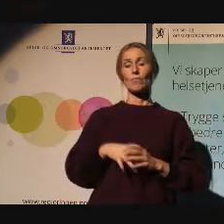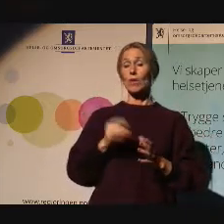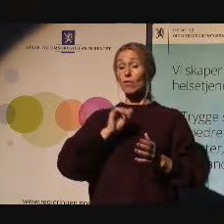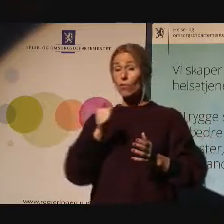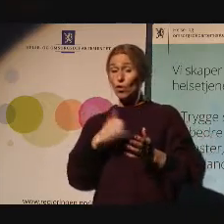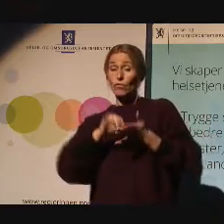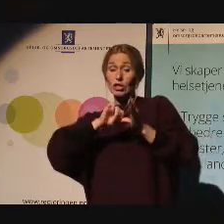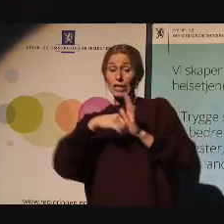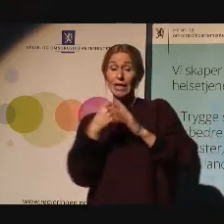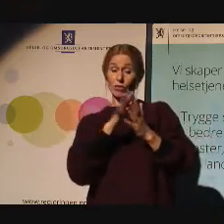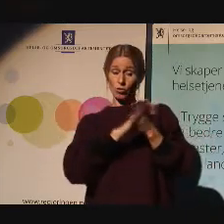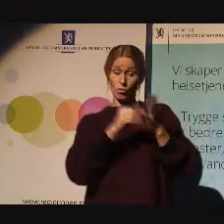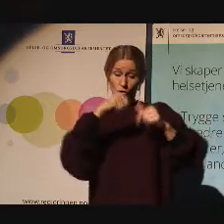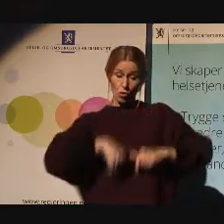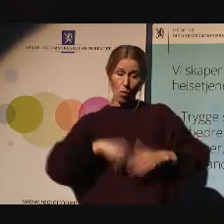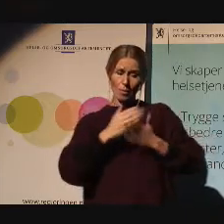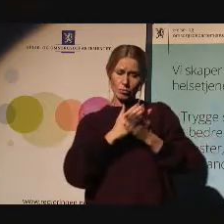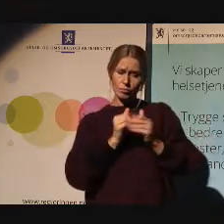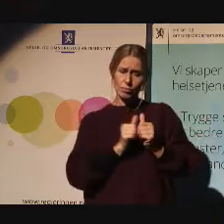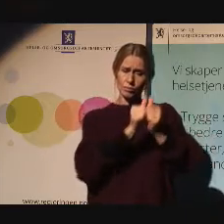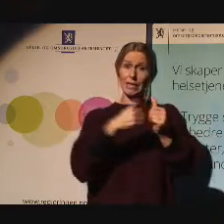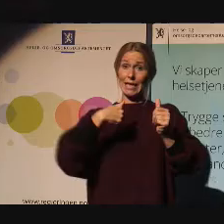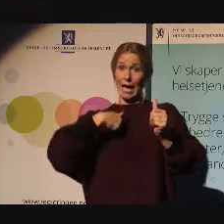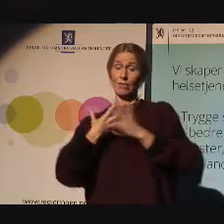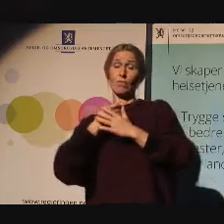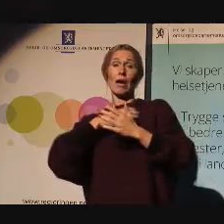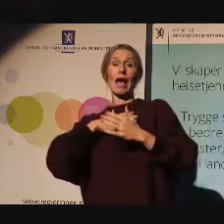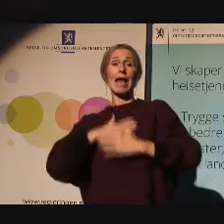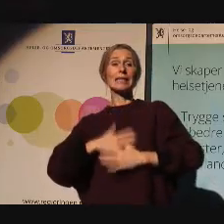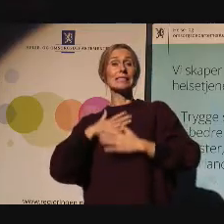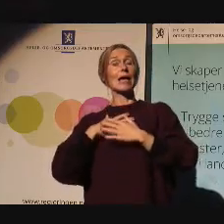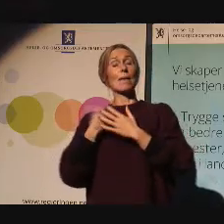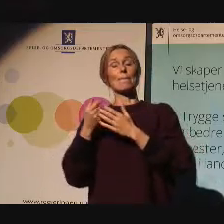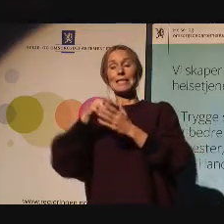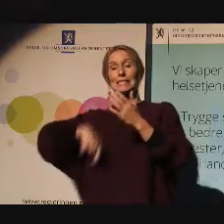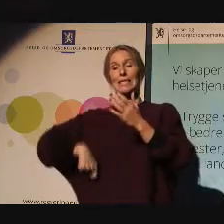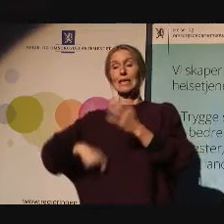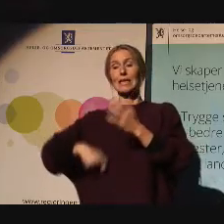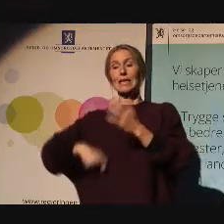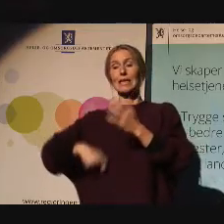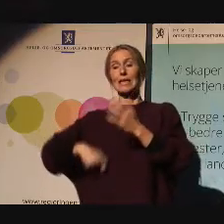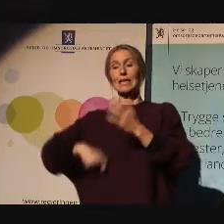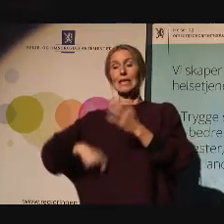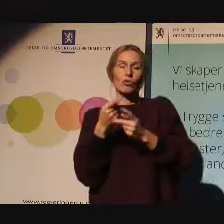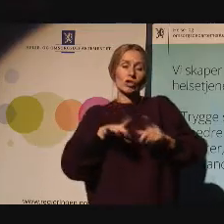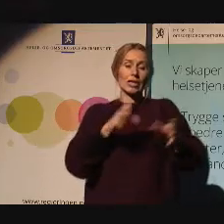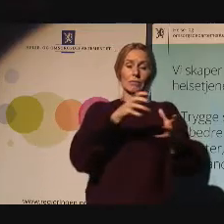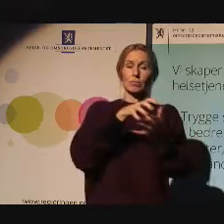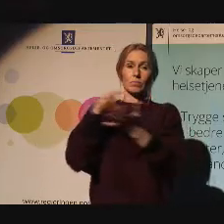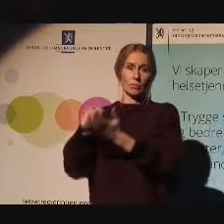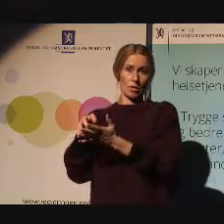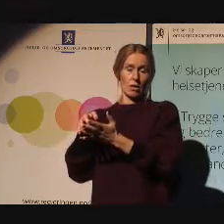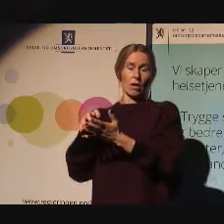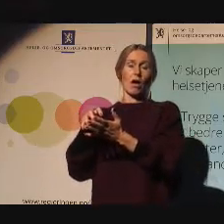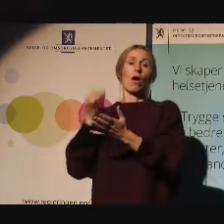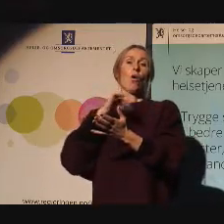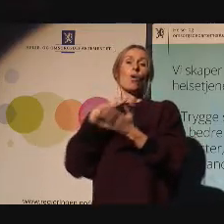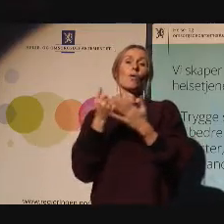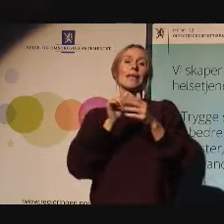denne rapporten også blir fulgt opp, så har både helseministeren og jeg hatt møte med våre to direktorater, med helsetilsynet og fylkesmannen i Hordaland,